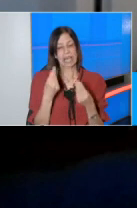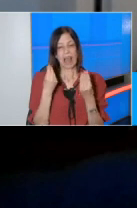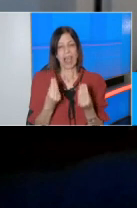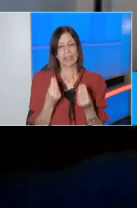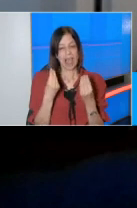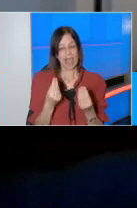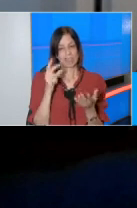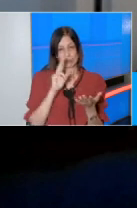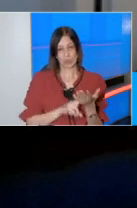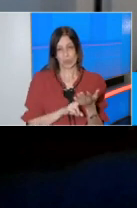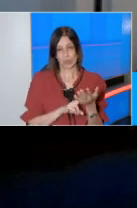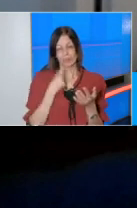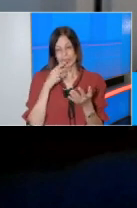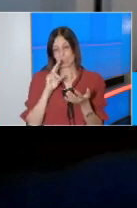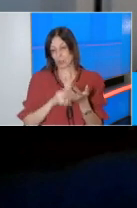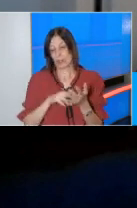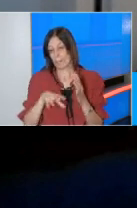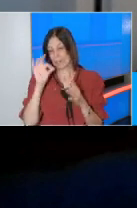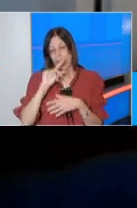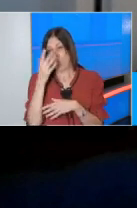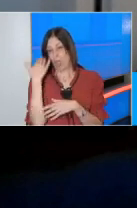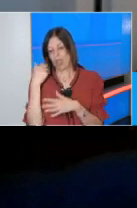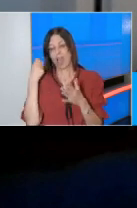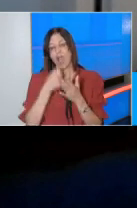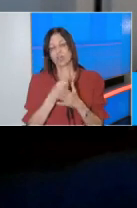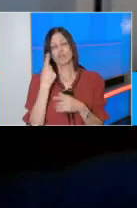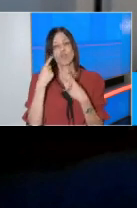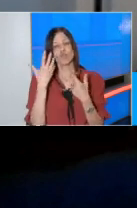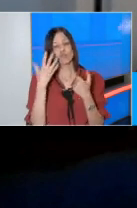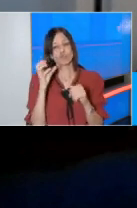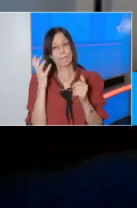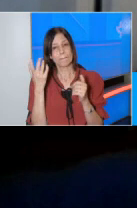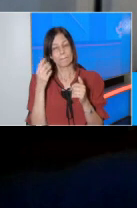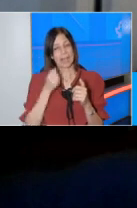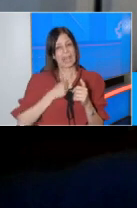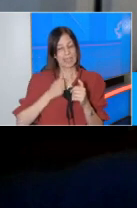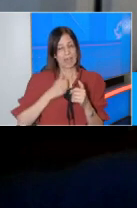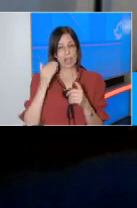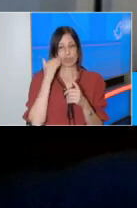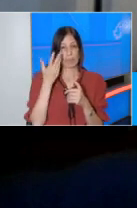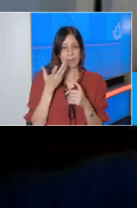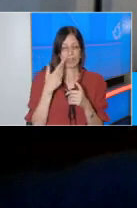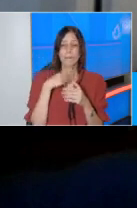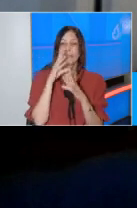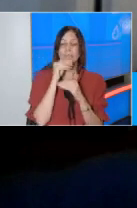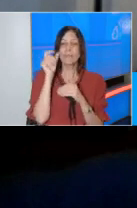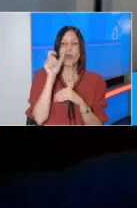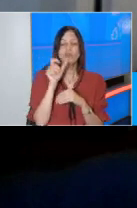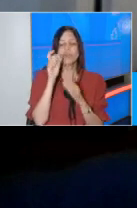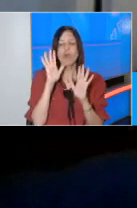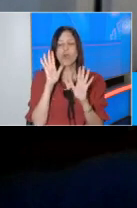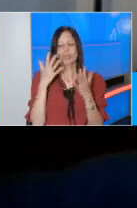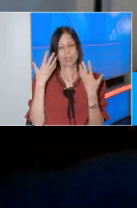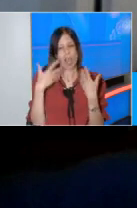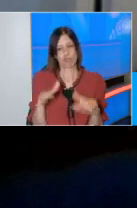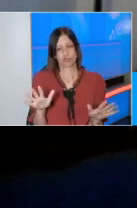הזכויות. זכות בחירה לא הייתה להם עד שנות ה-60 בקנדה ובארצות הברית. כך שאנחנו מדברים על אוכלוסיות מאוד